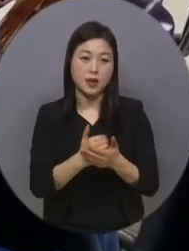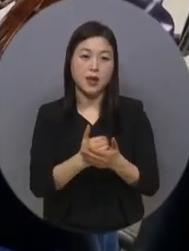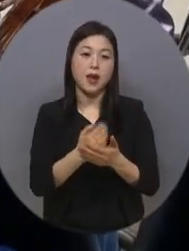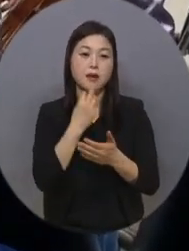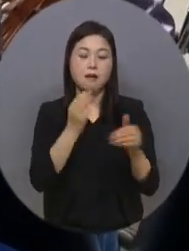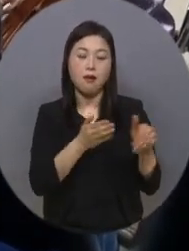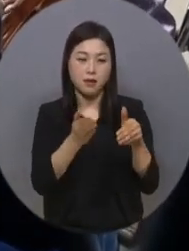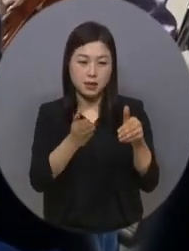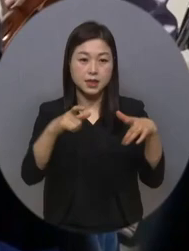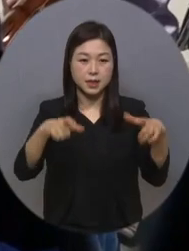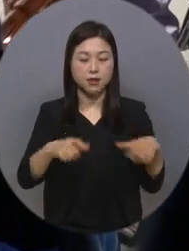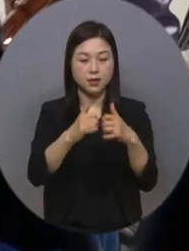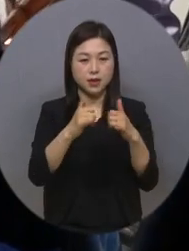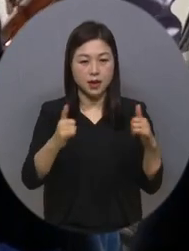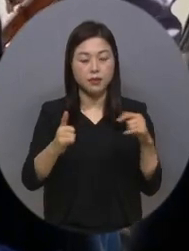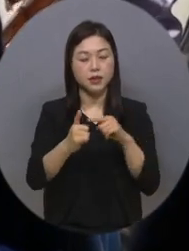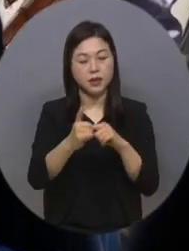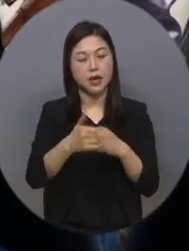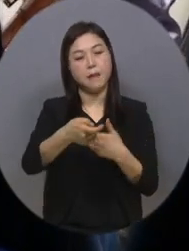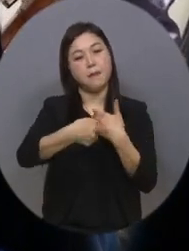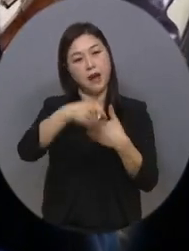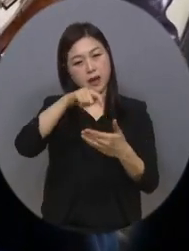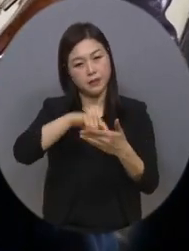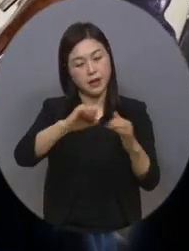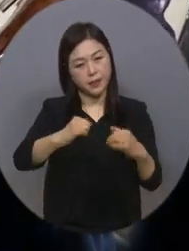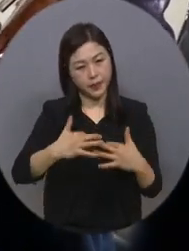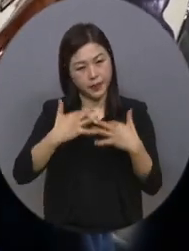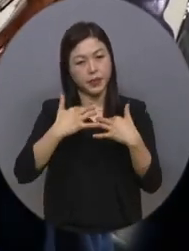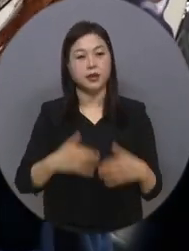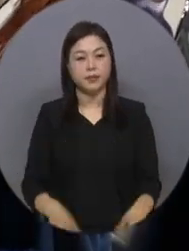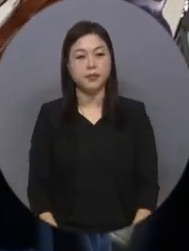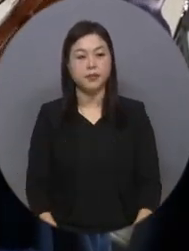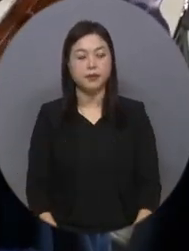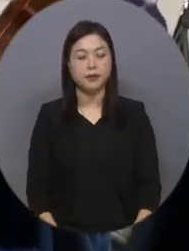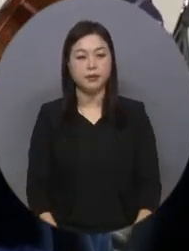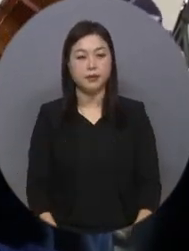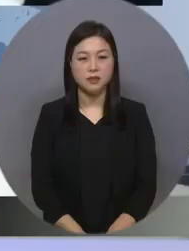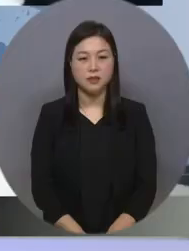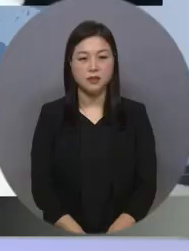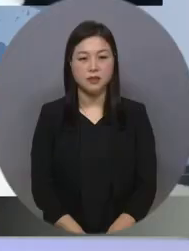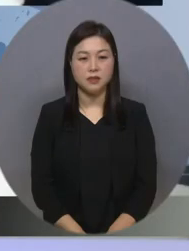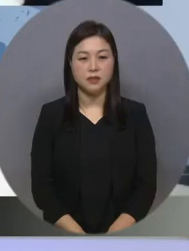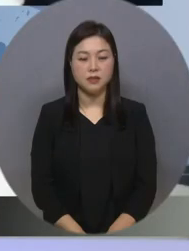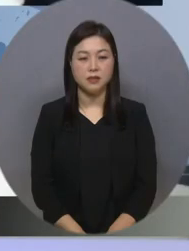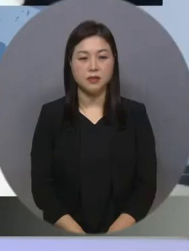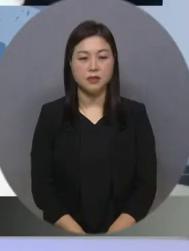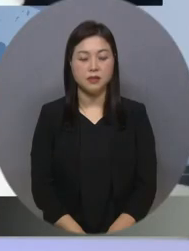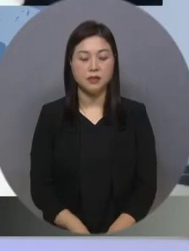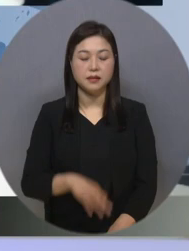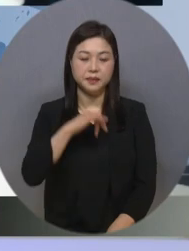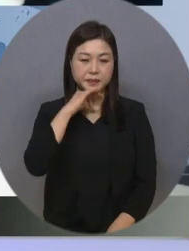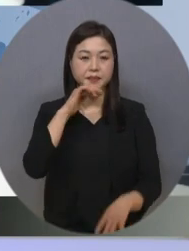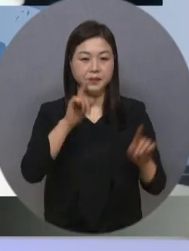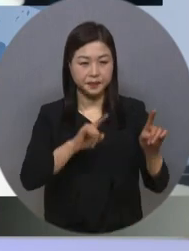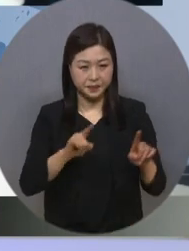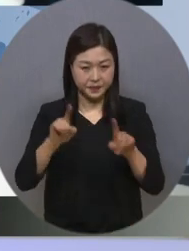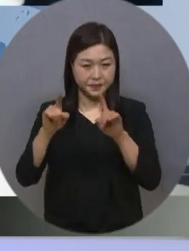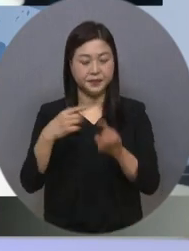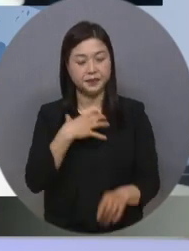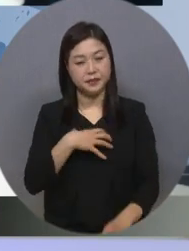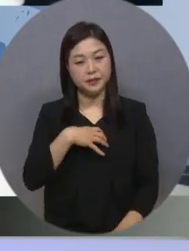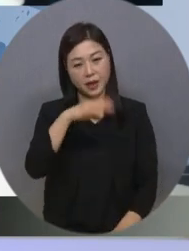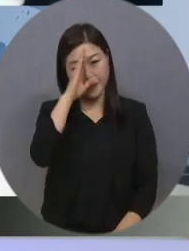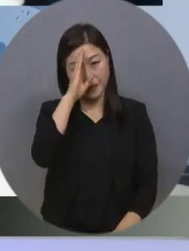시민들의 마음에 잔잔히 퍼졌습니다. 복지TV 경기방송 정우선입니다. 나이를 먹을수록 걱정되는